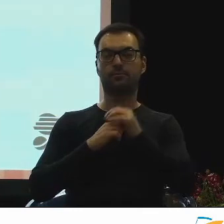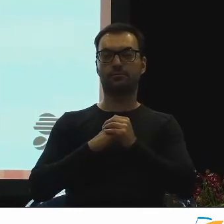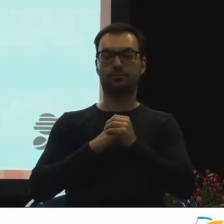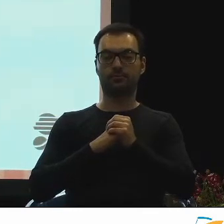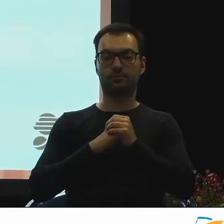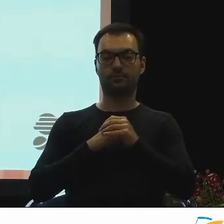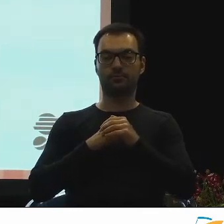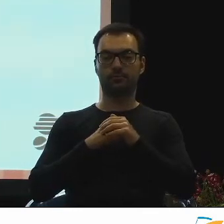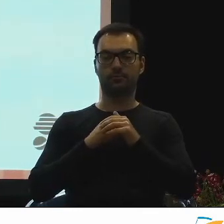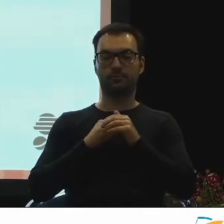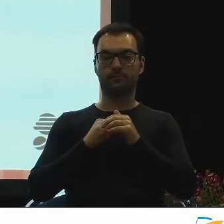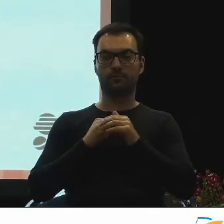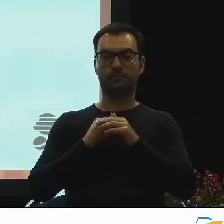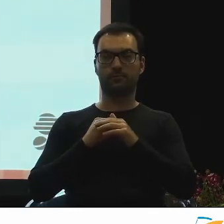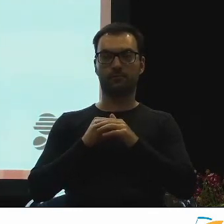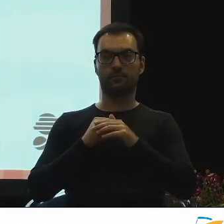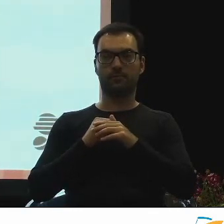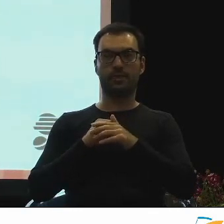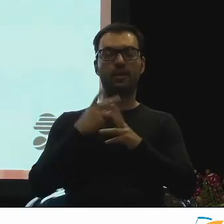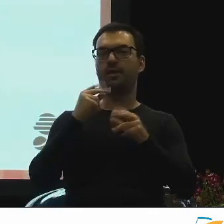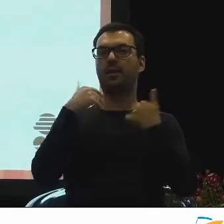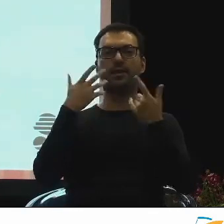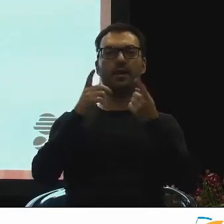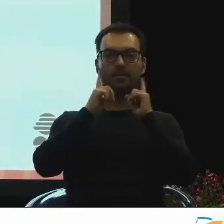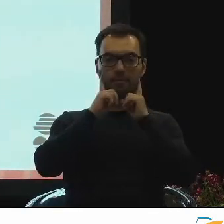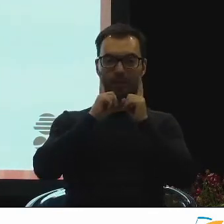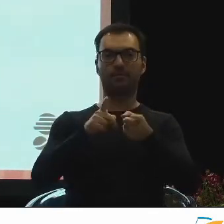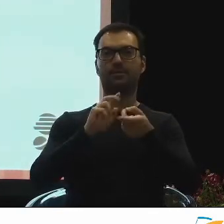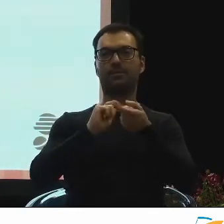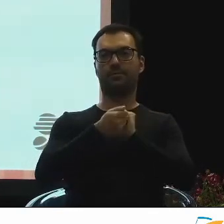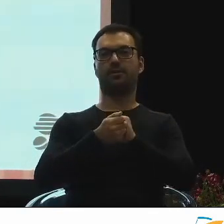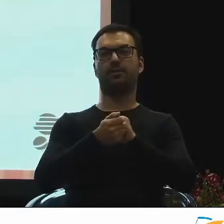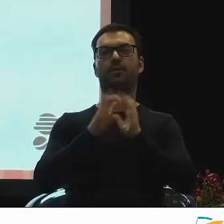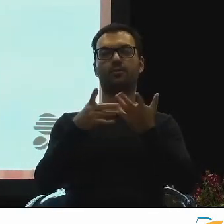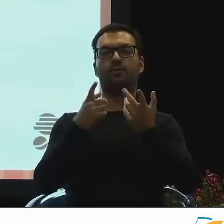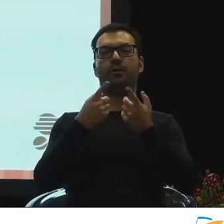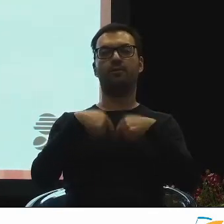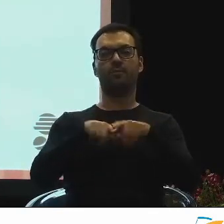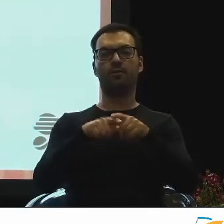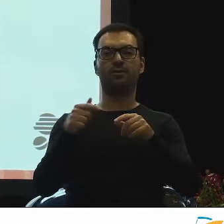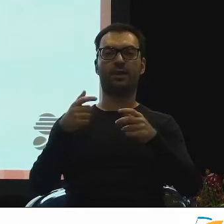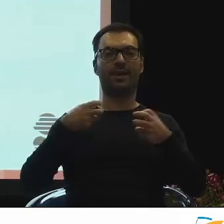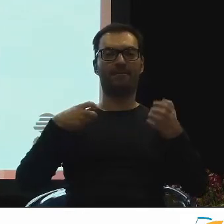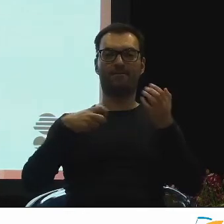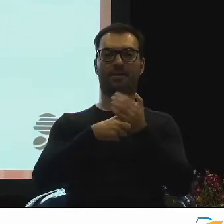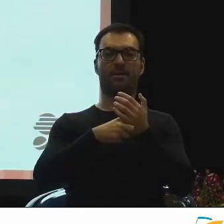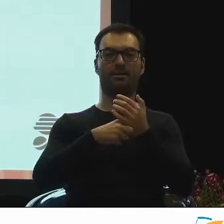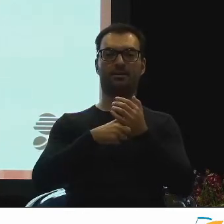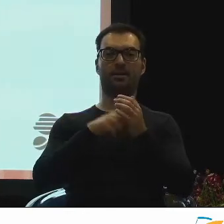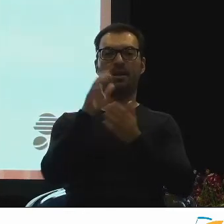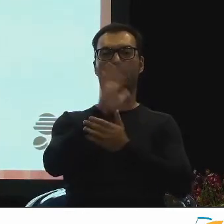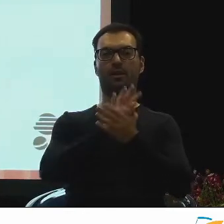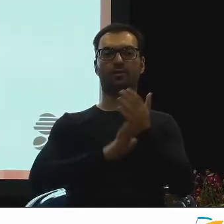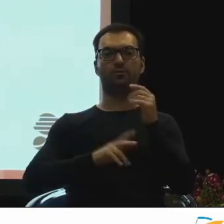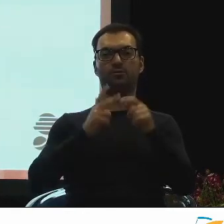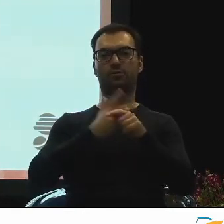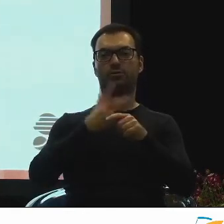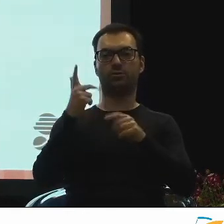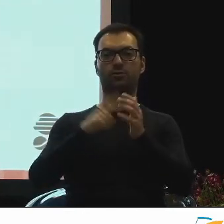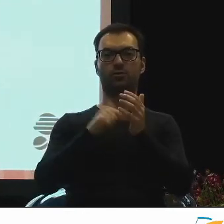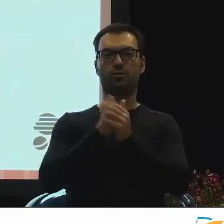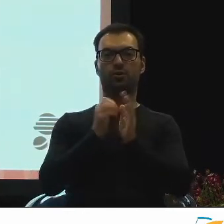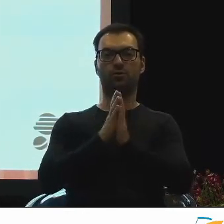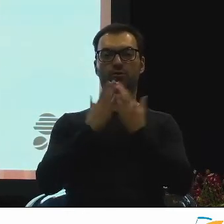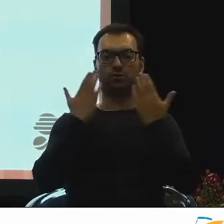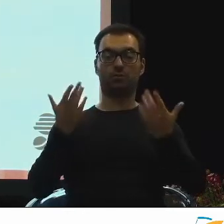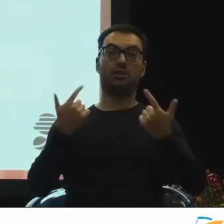jeżeli nie prowadzi to do rzeczywistej zmiany w kontekście wypełnienia gwarancji wynikających z artykułu 33 Konstytucji. Ja